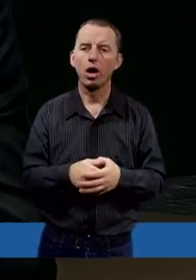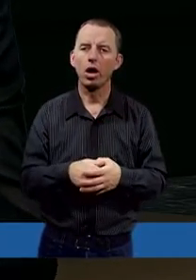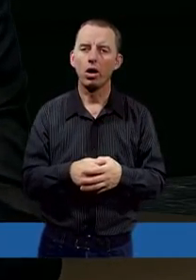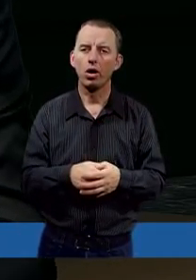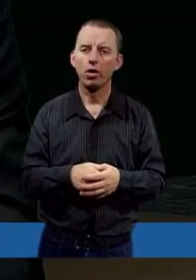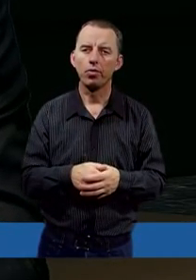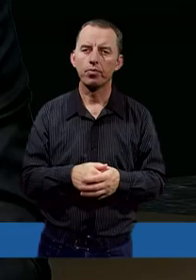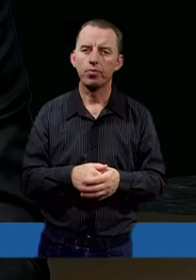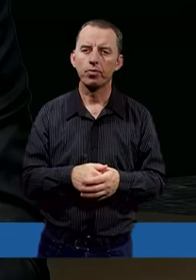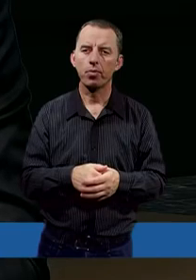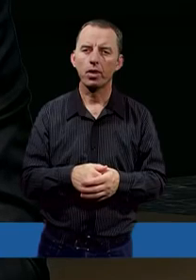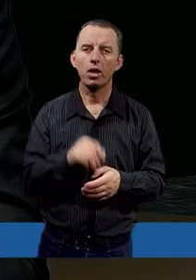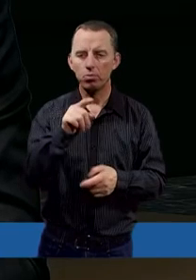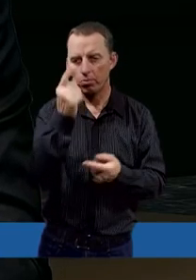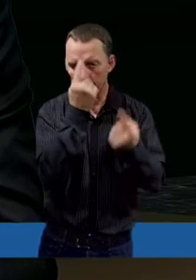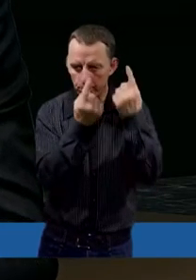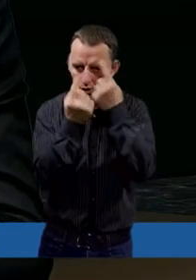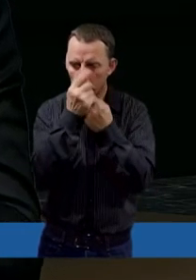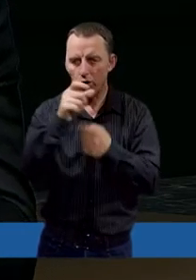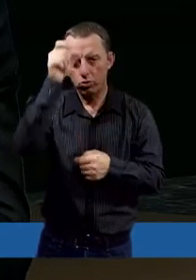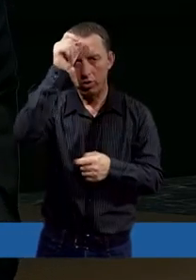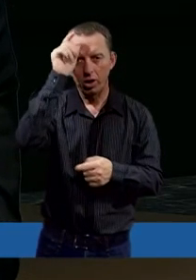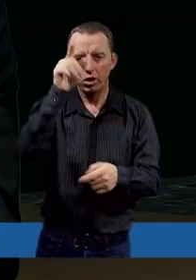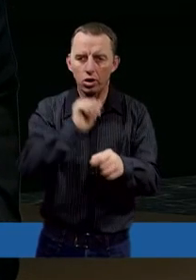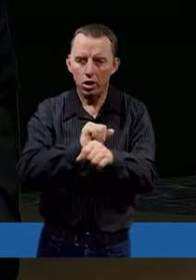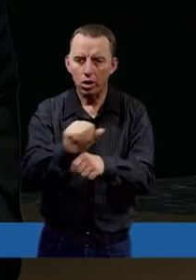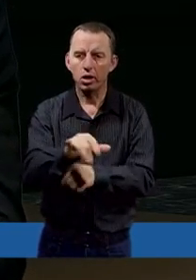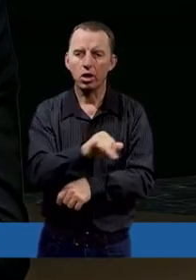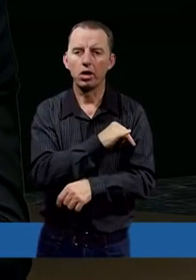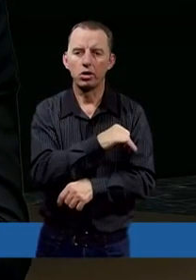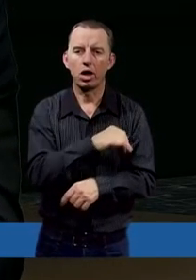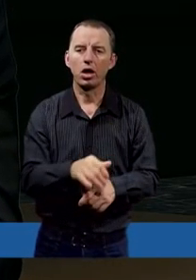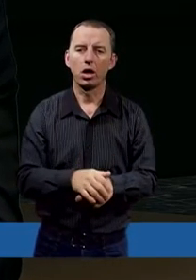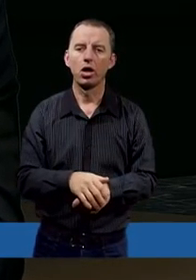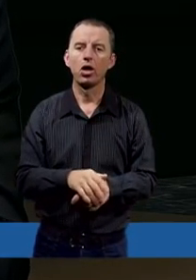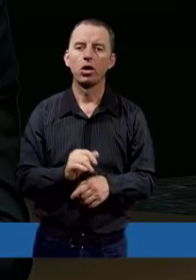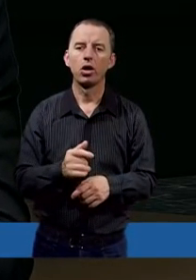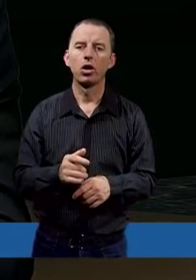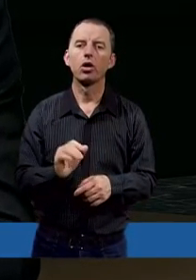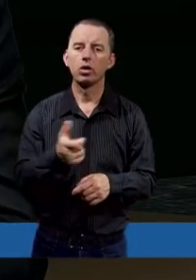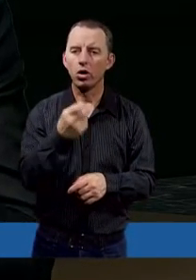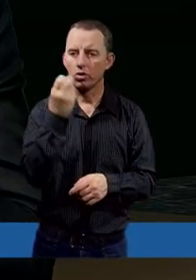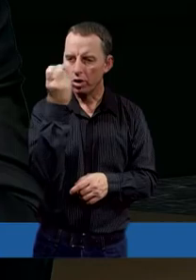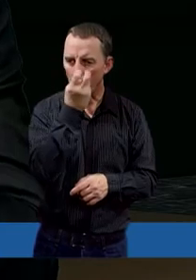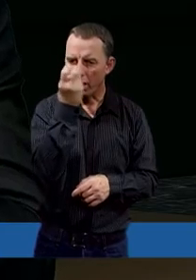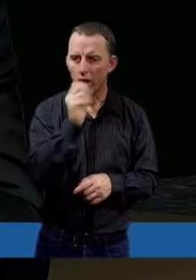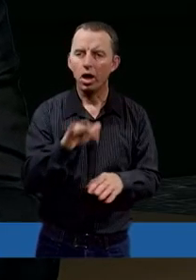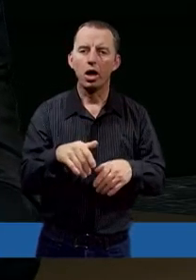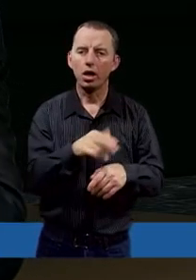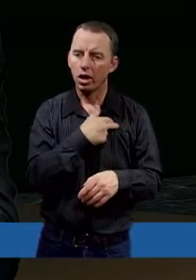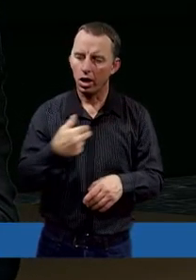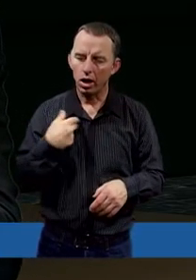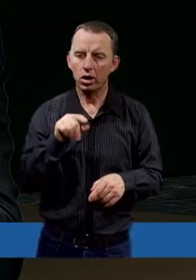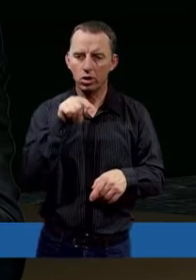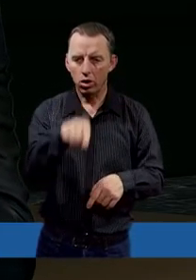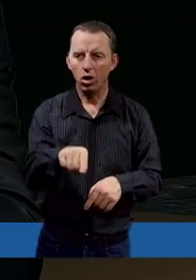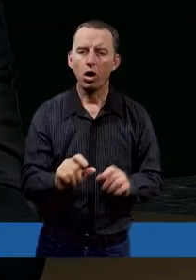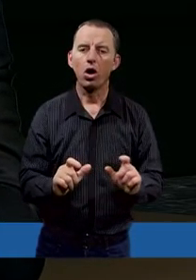w myśli człowieka, prawda? To jest pojęcie też grzechu. I co ciekawe, dalsze konsekwencje